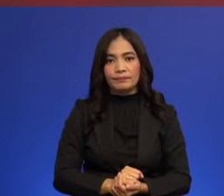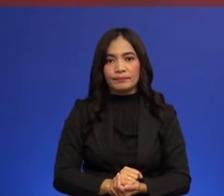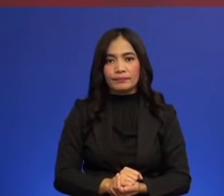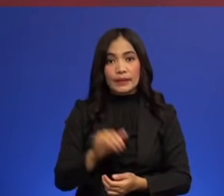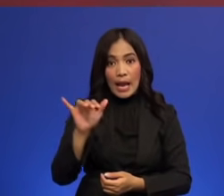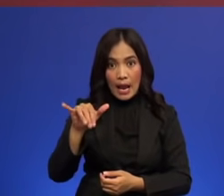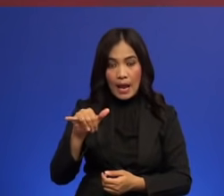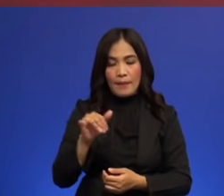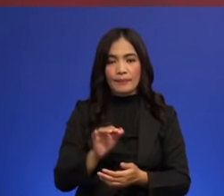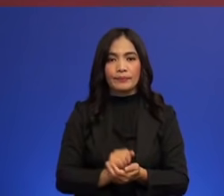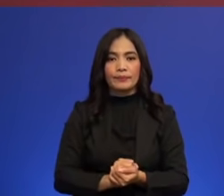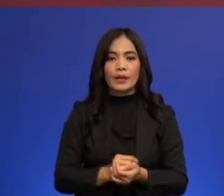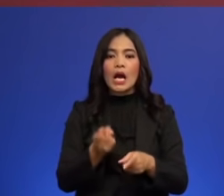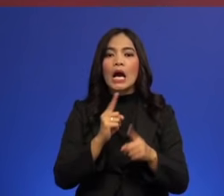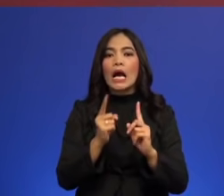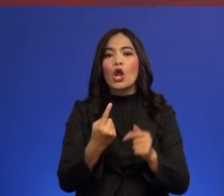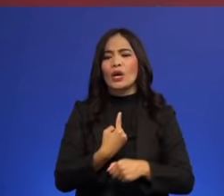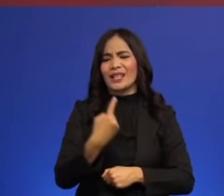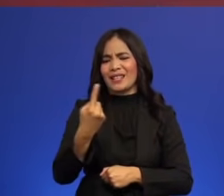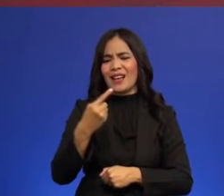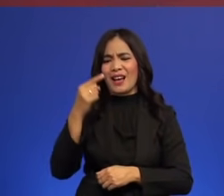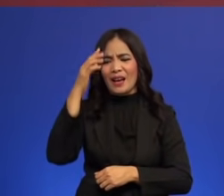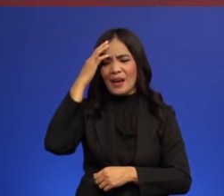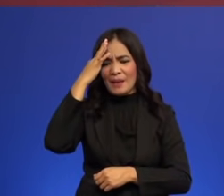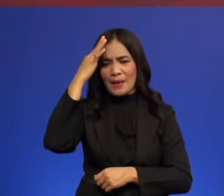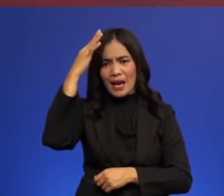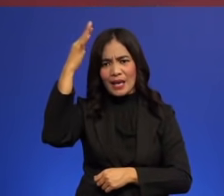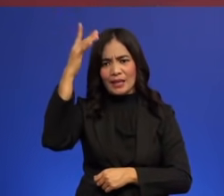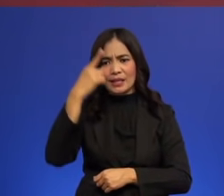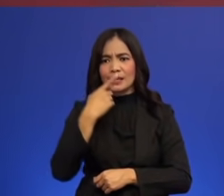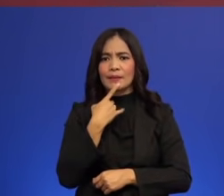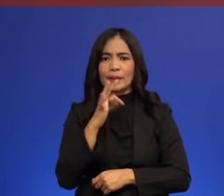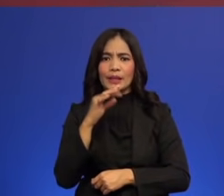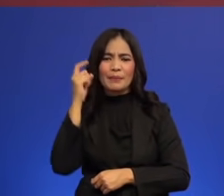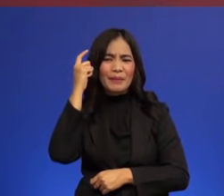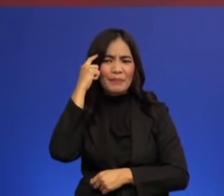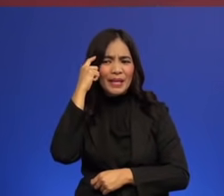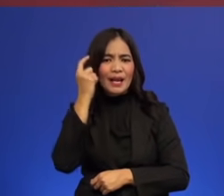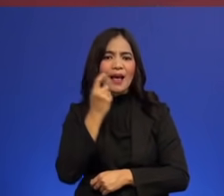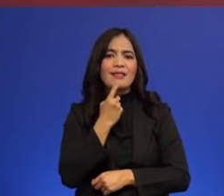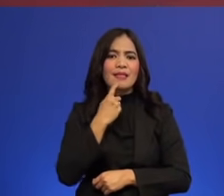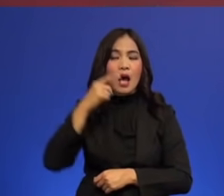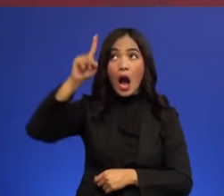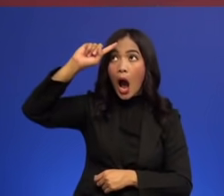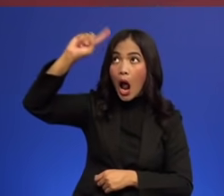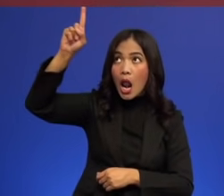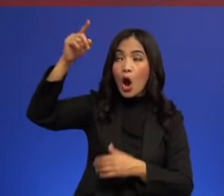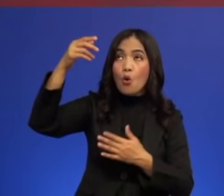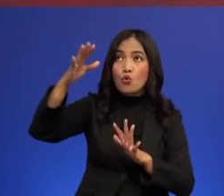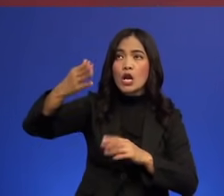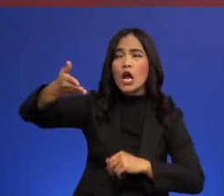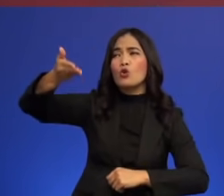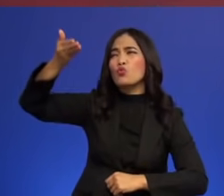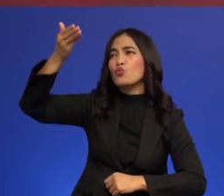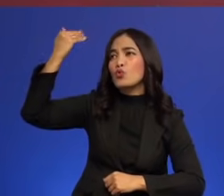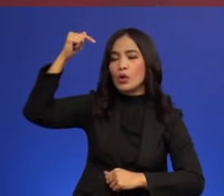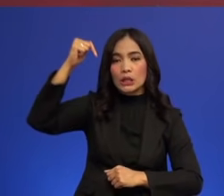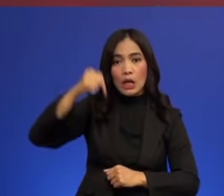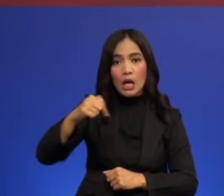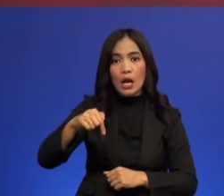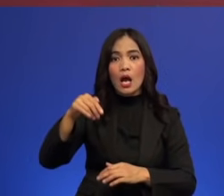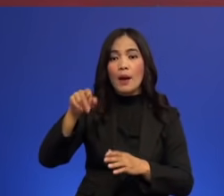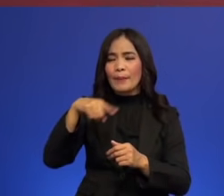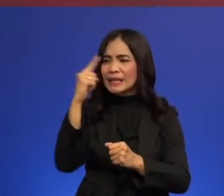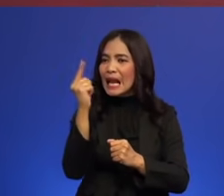Nah, oleh sebab itu kalau kita menghayati keberadaan Allah, bahwa Dia sudah ada dari kekal sampai